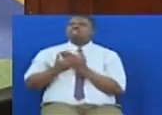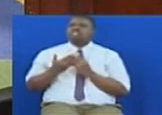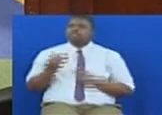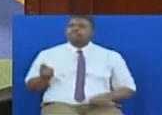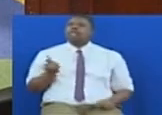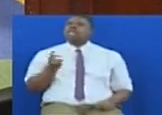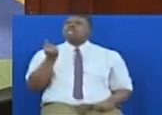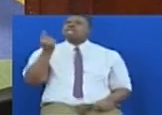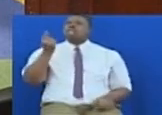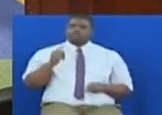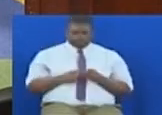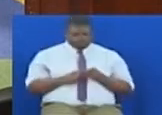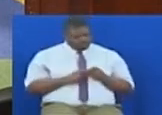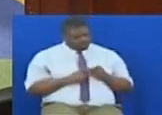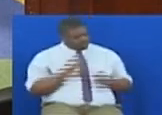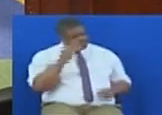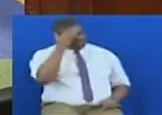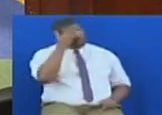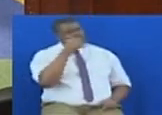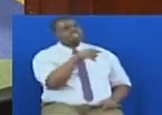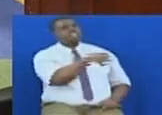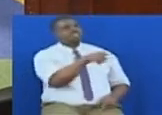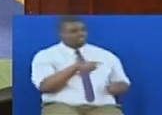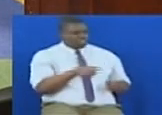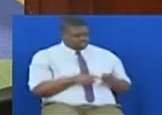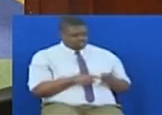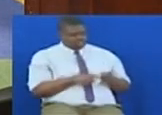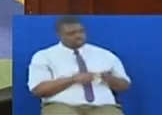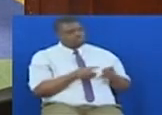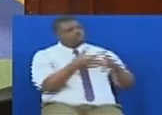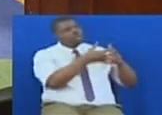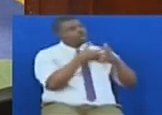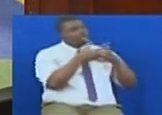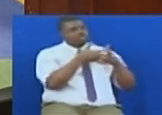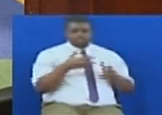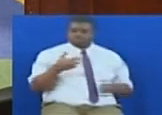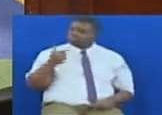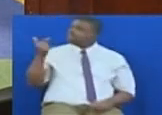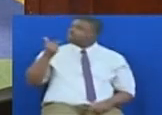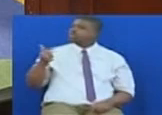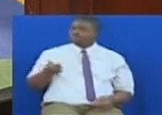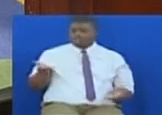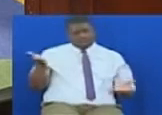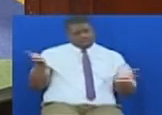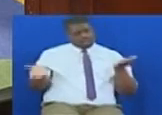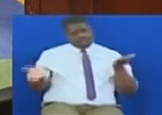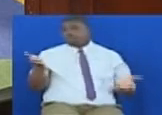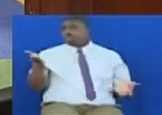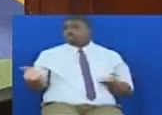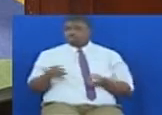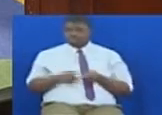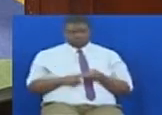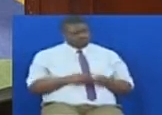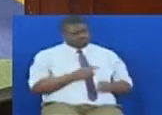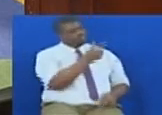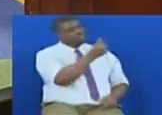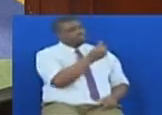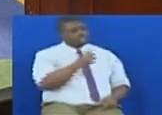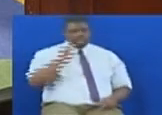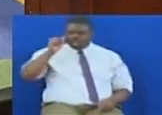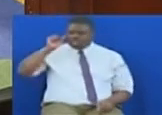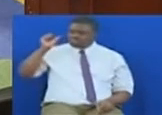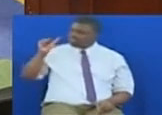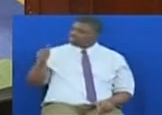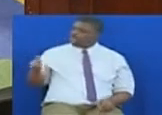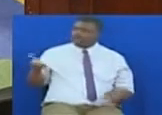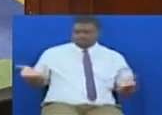pekee. Fikiria, linganisha Tanzania na Marekani, linganisha Tanzania na Uchina. Lakini